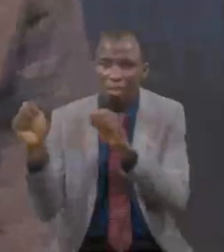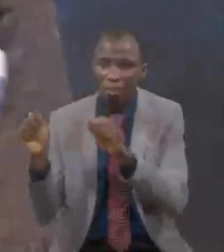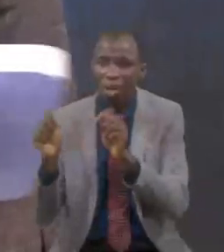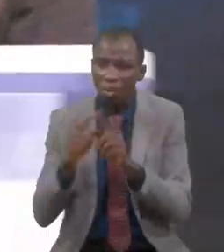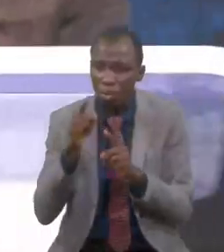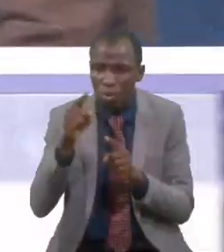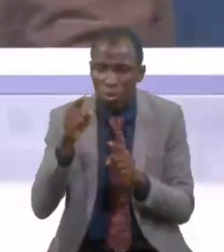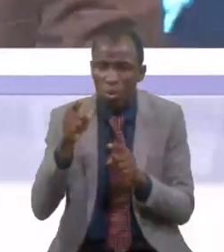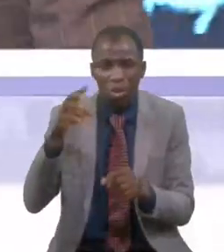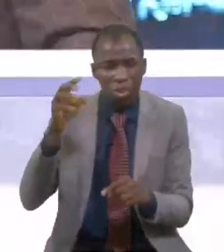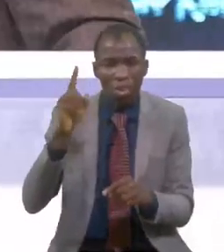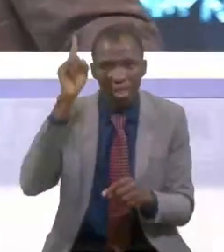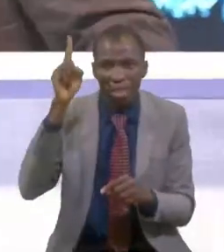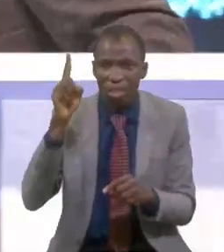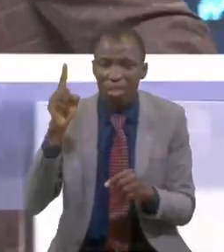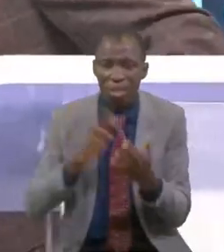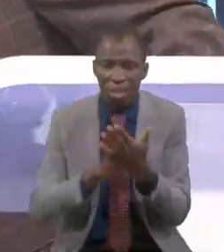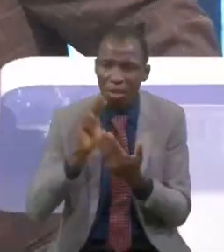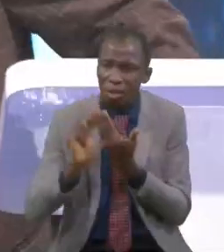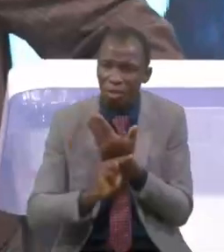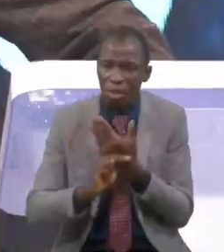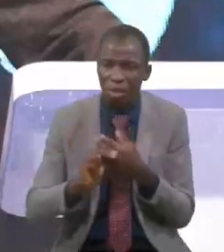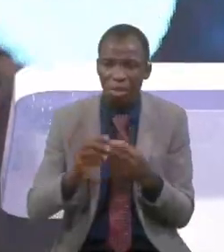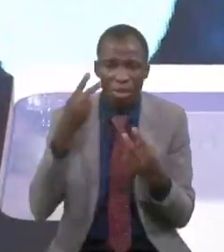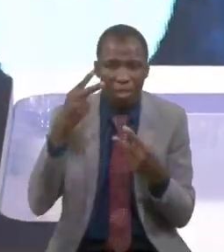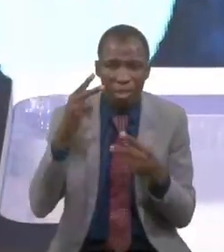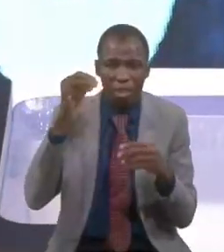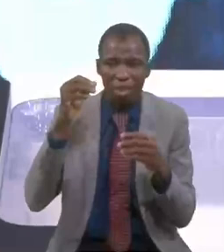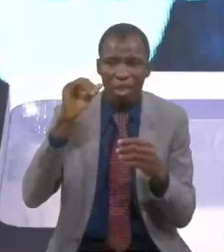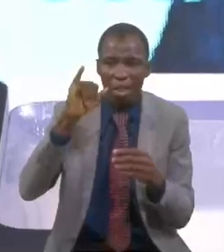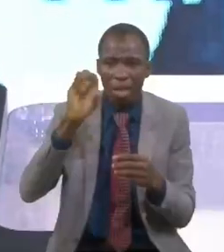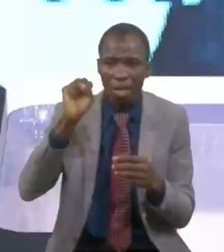justice voyons Isaïe au chapitre